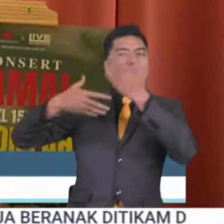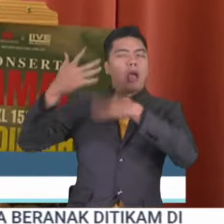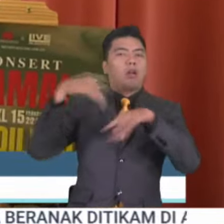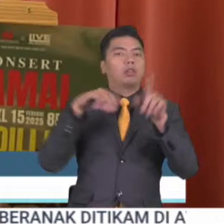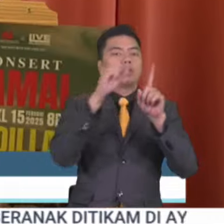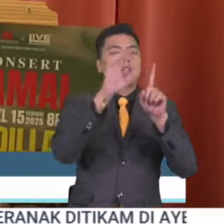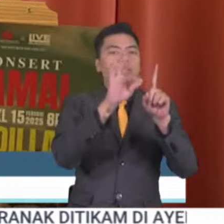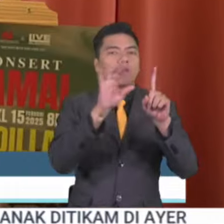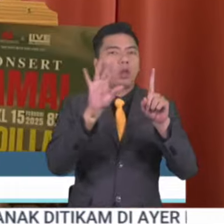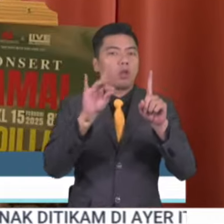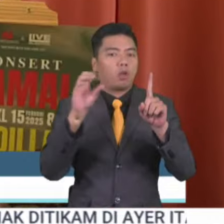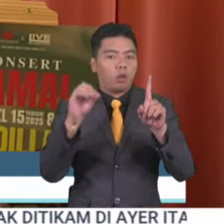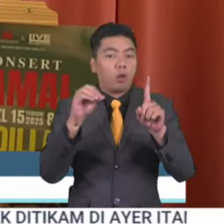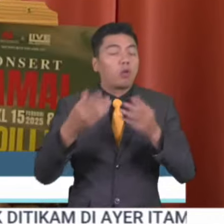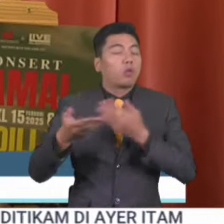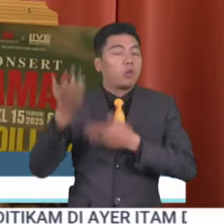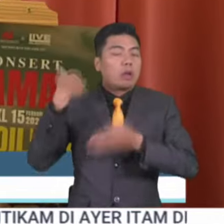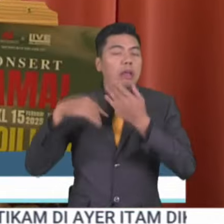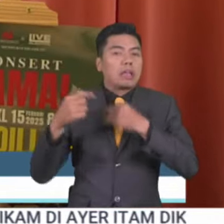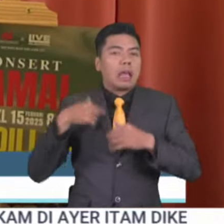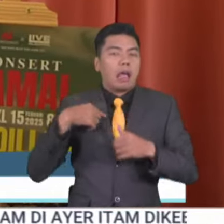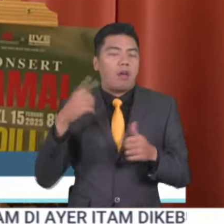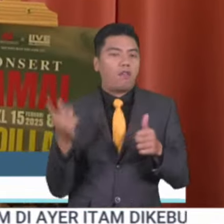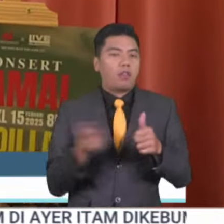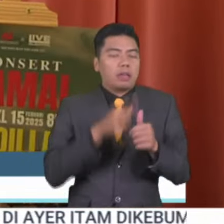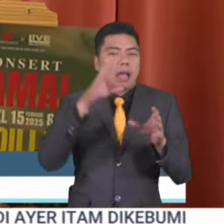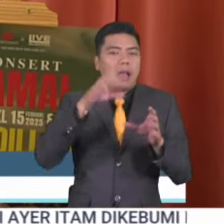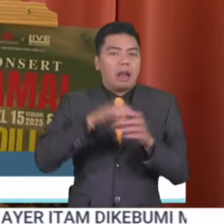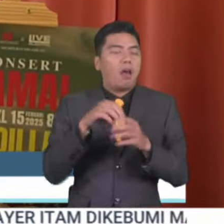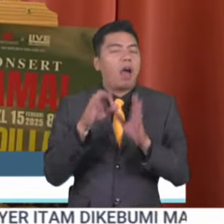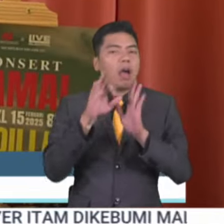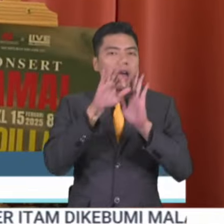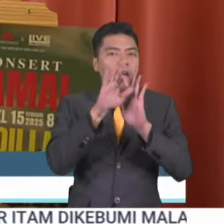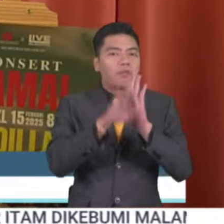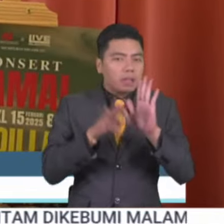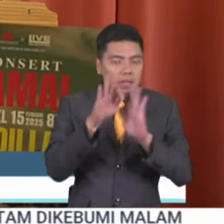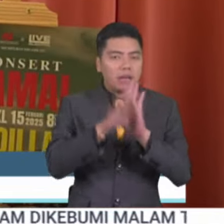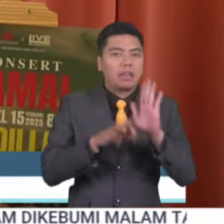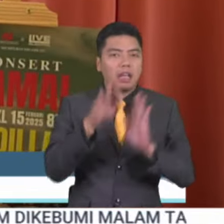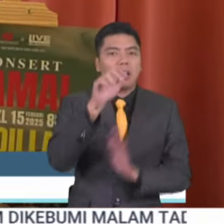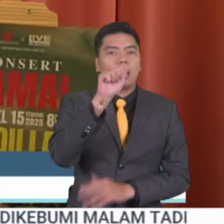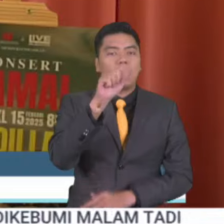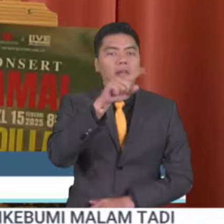dululah. Masa saya mula-mula dalam filem Azura. Jadi